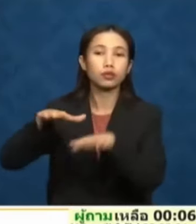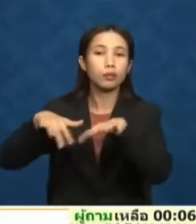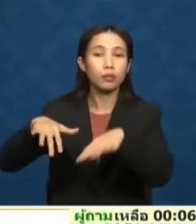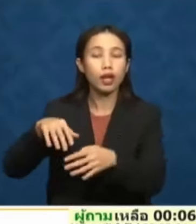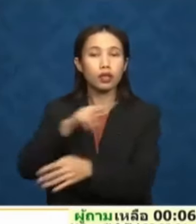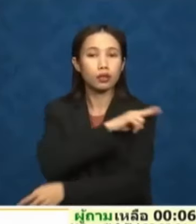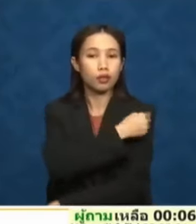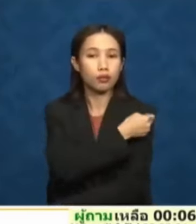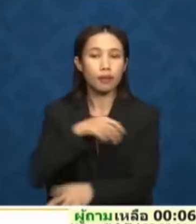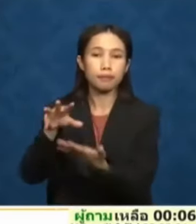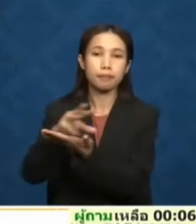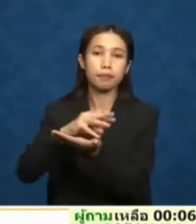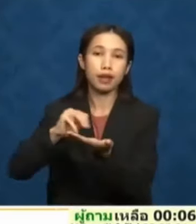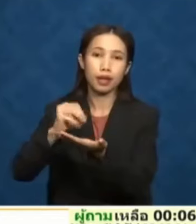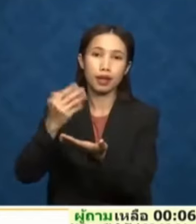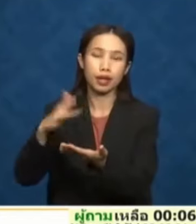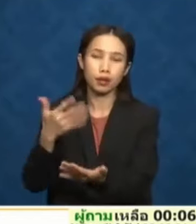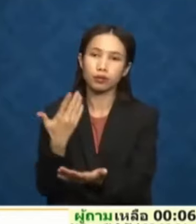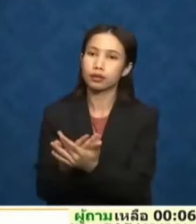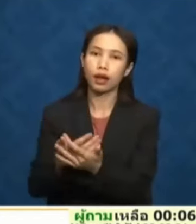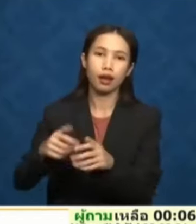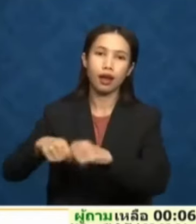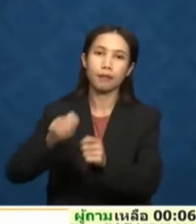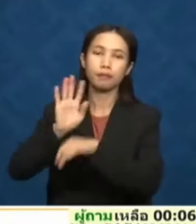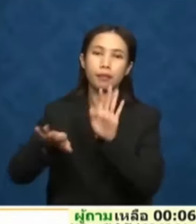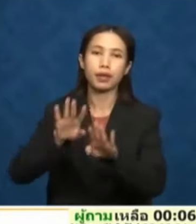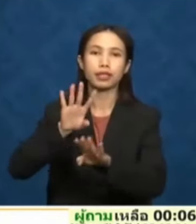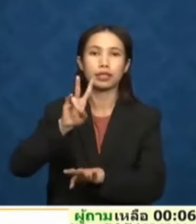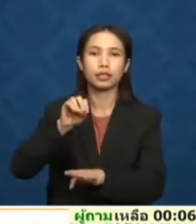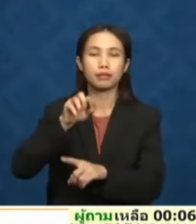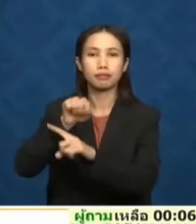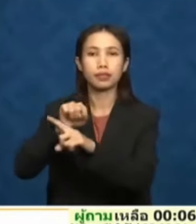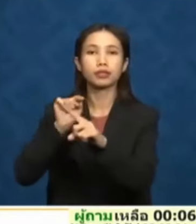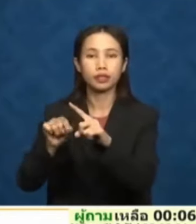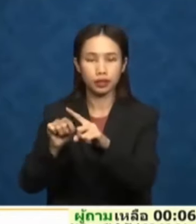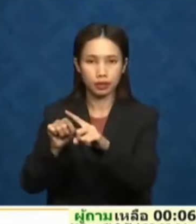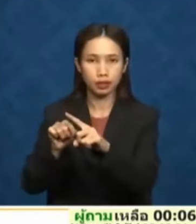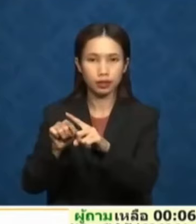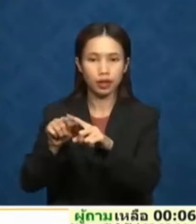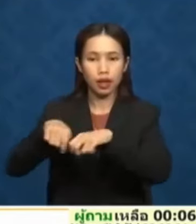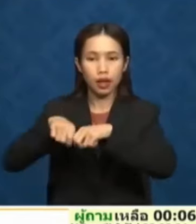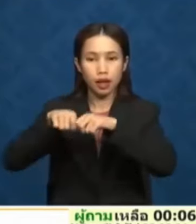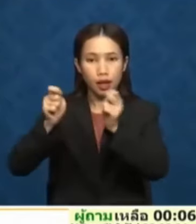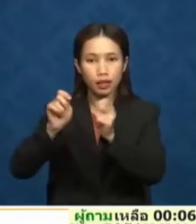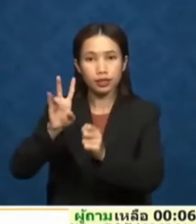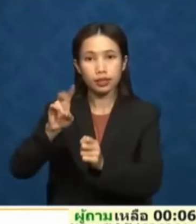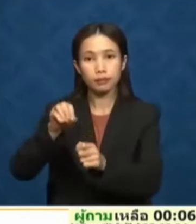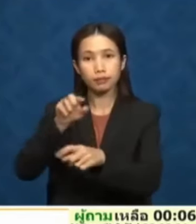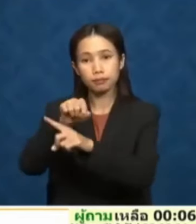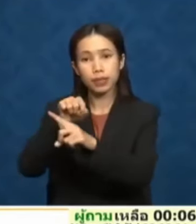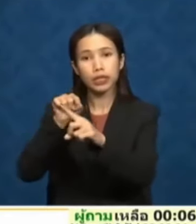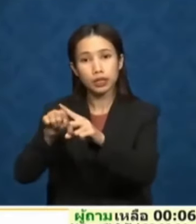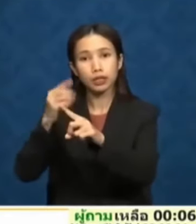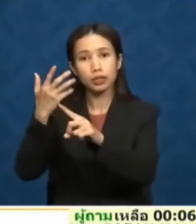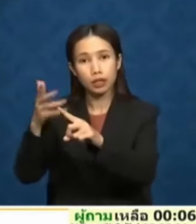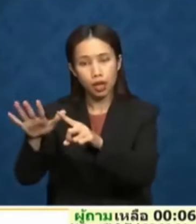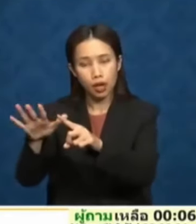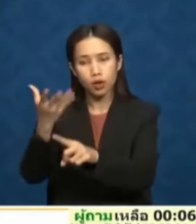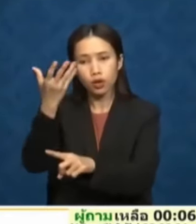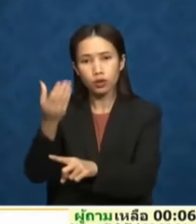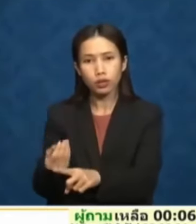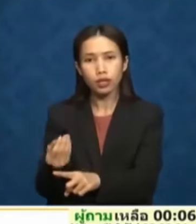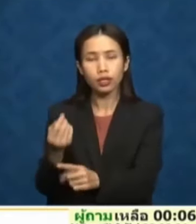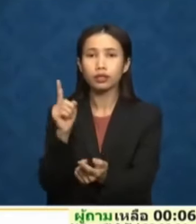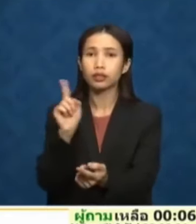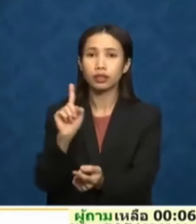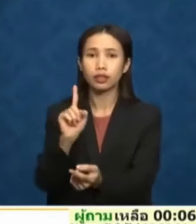พยาบาลมหาวิทยลัยแล้วเนี่ยกินเม็ดเงินไป70%พอหัก 70%นี้ออกไปนะครับจะเหลือเม็ด